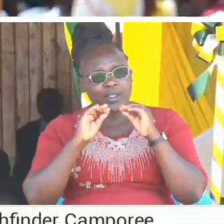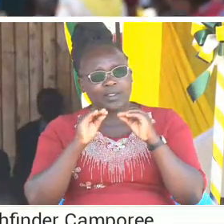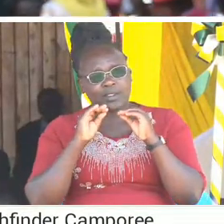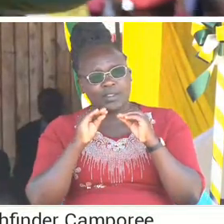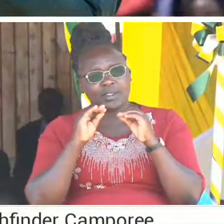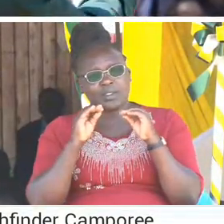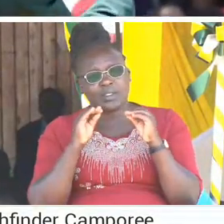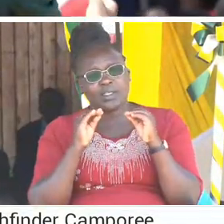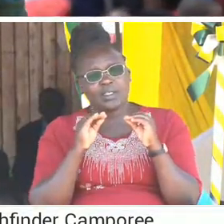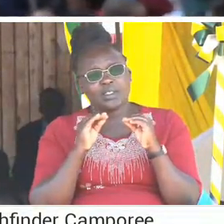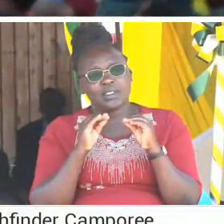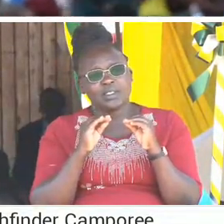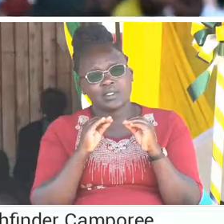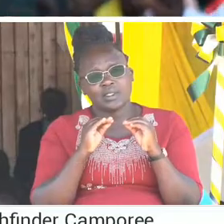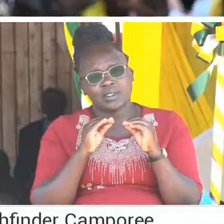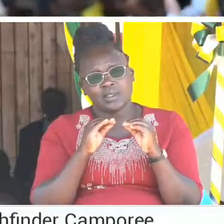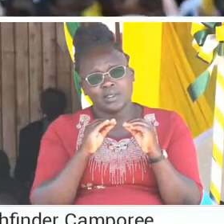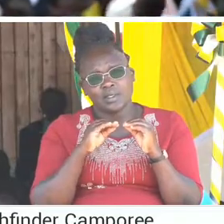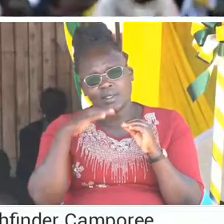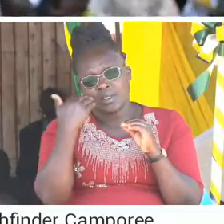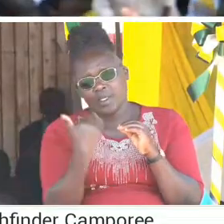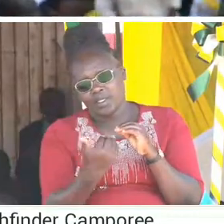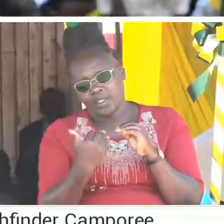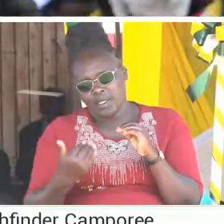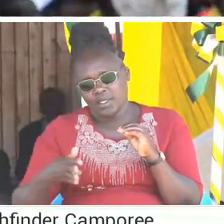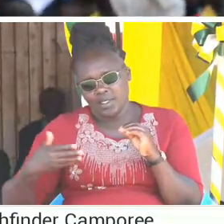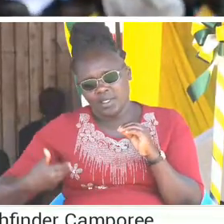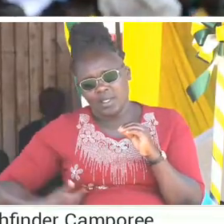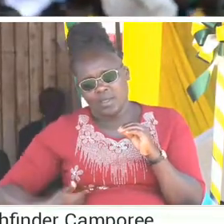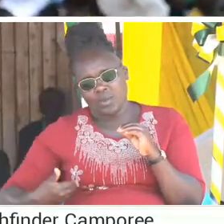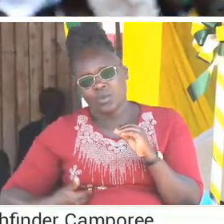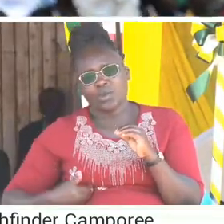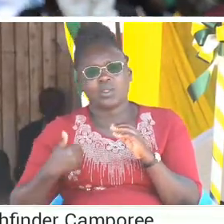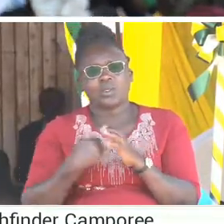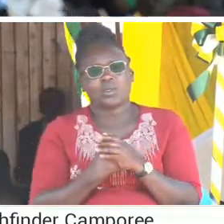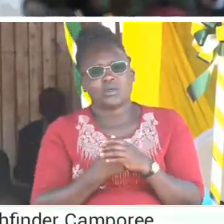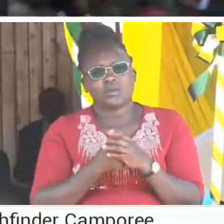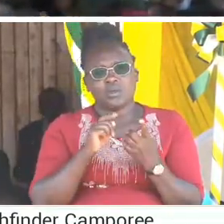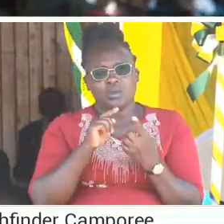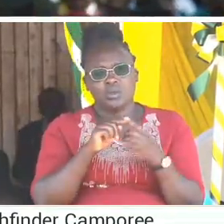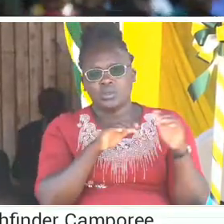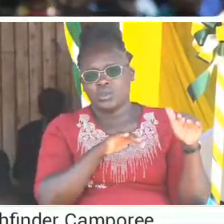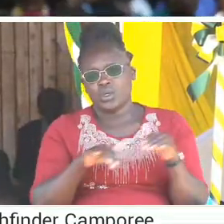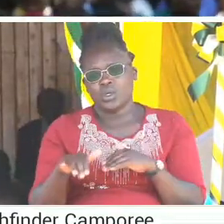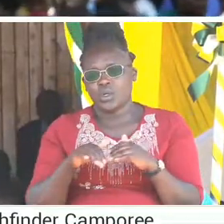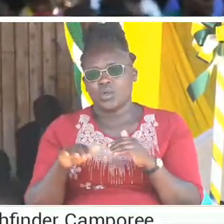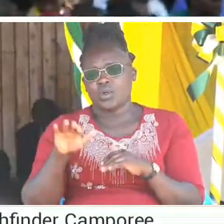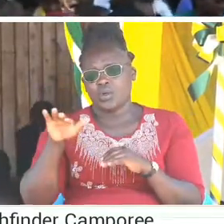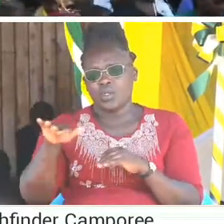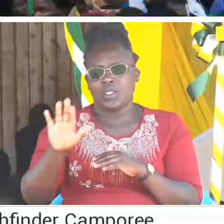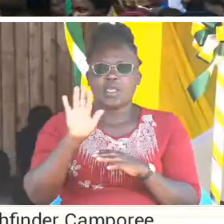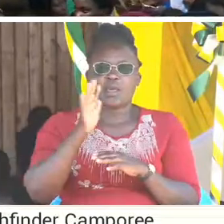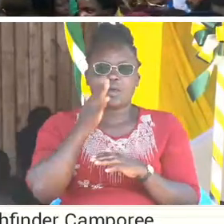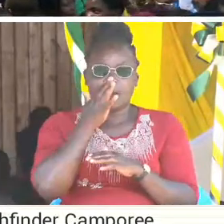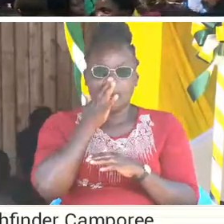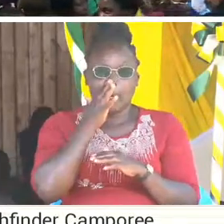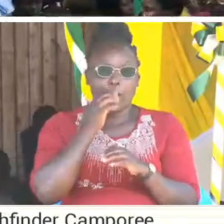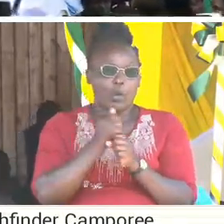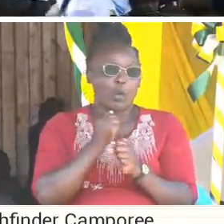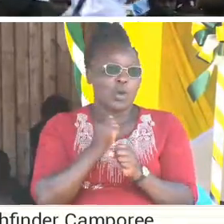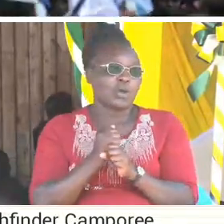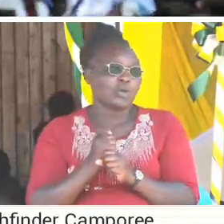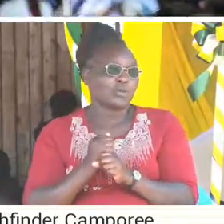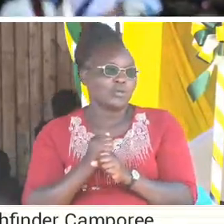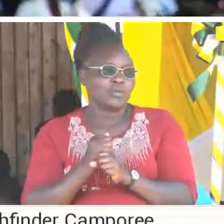Wajibu waku wafanya vijana watimize wajibu wao. Na ngoja nikwambie, kama liko